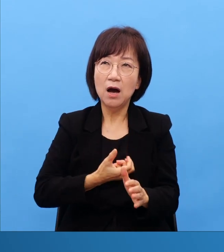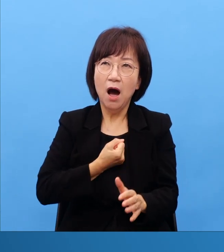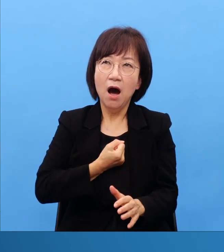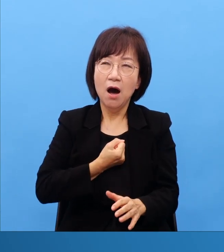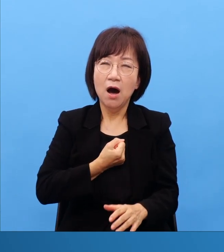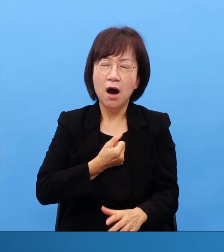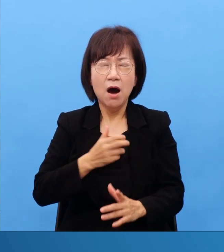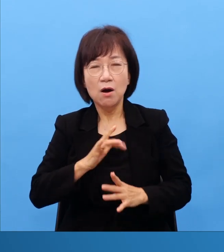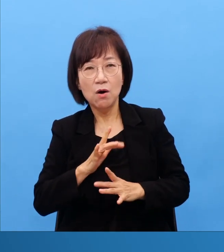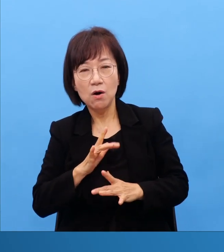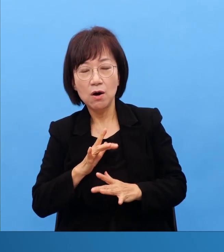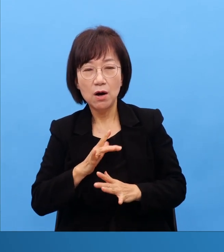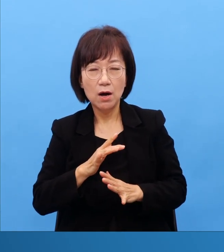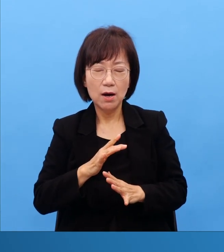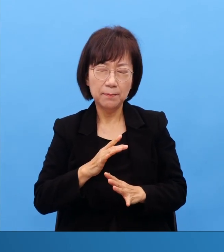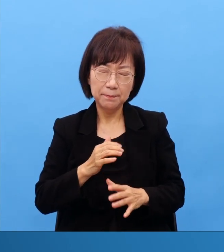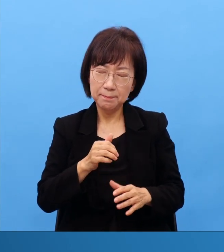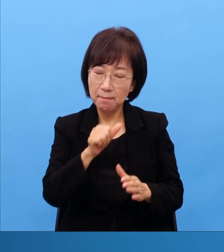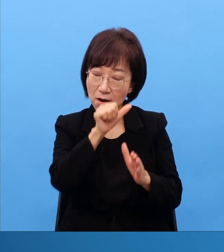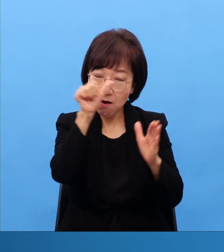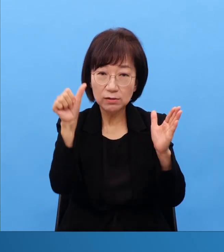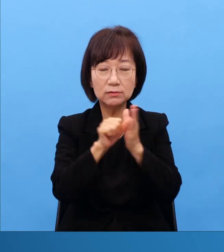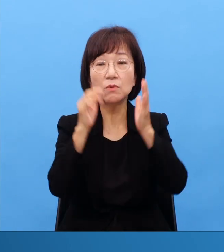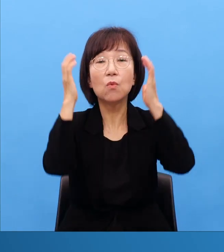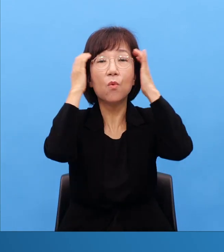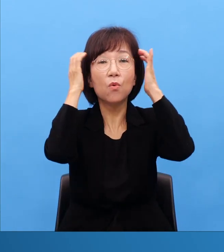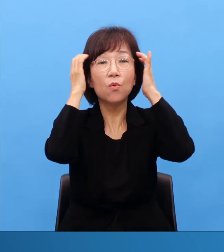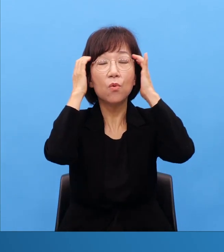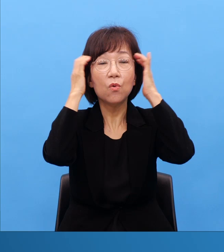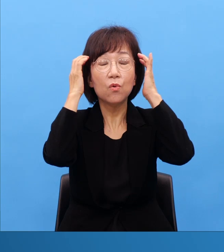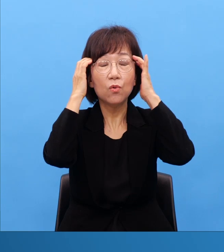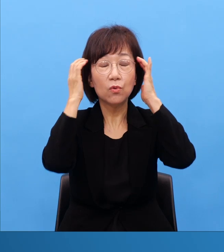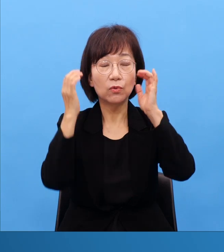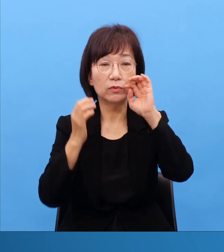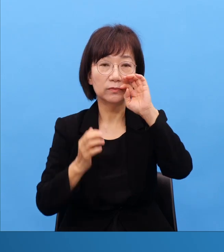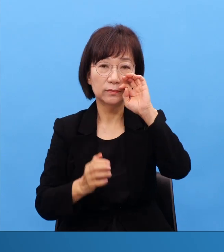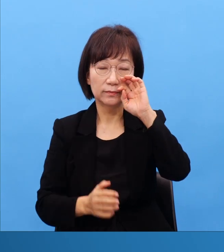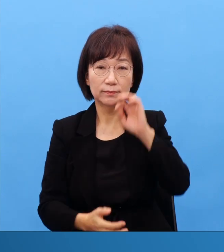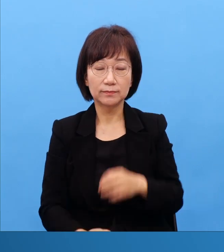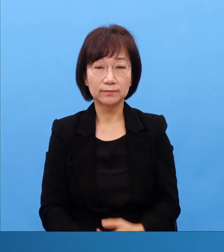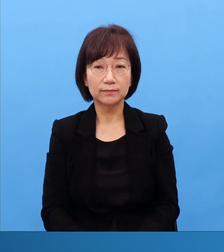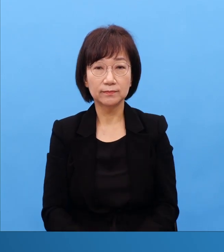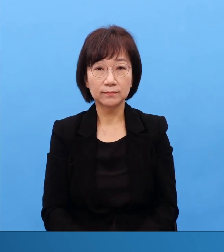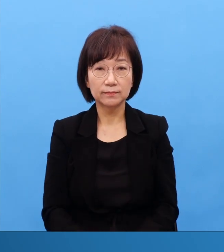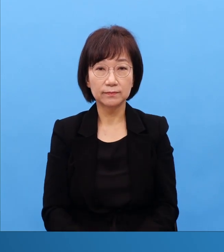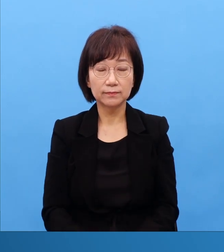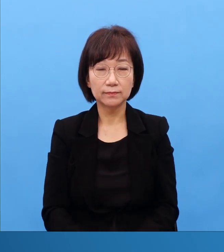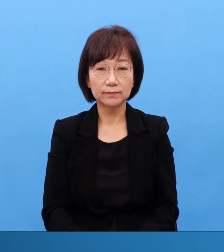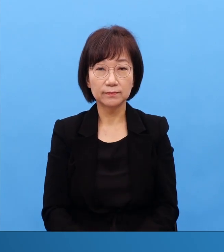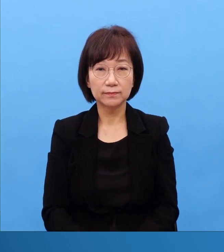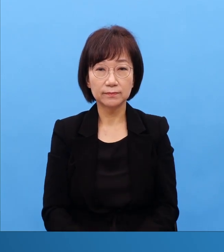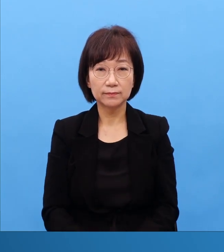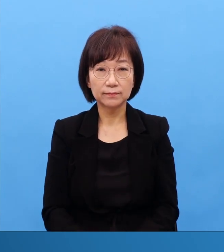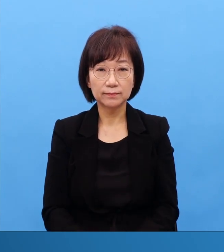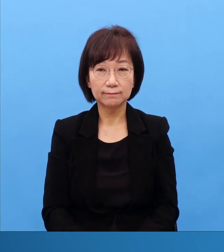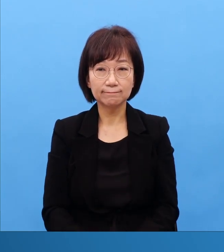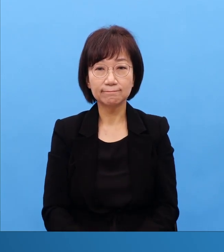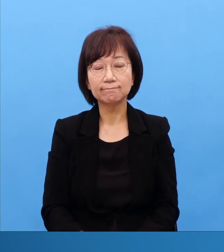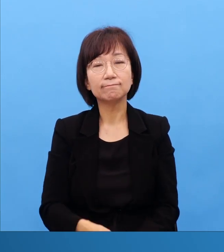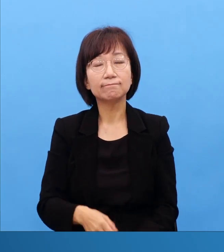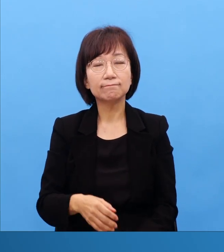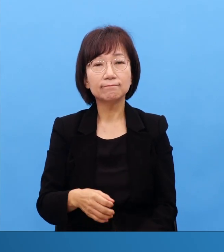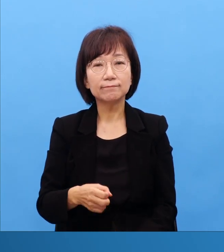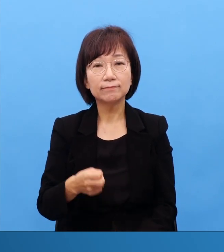own colleagues, their own fellow students being killed. And so that remains as a trauma as well. 우리 렘넌트 한 명은